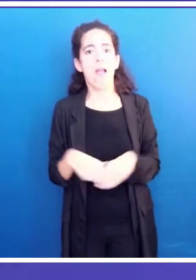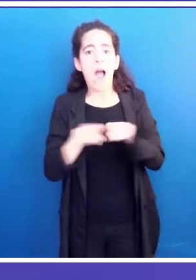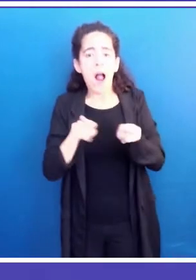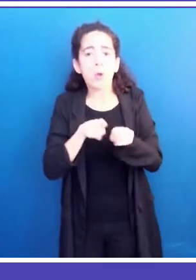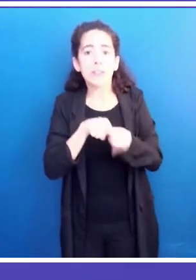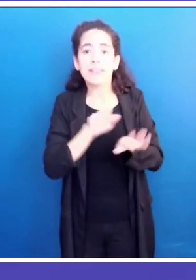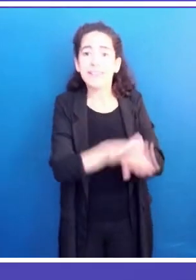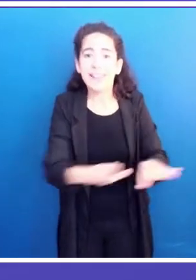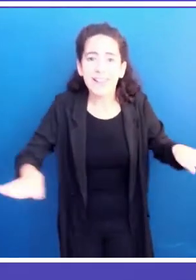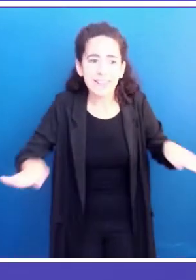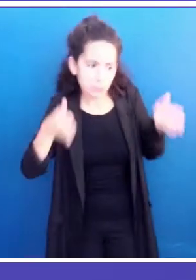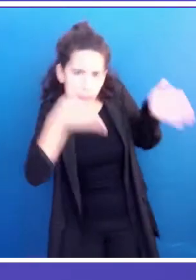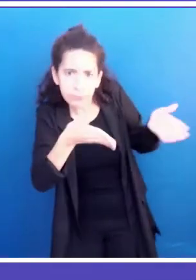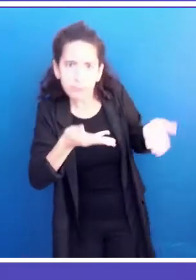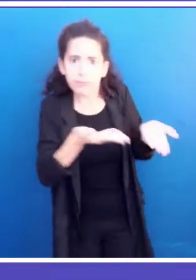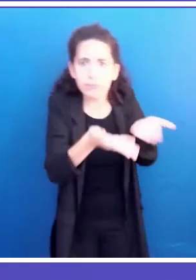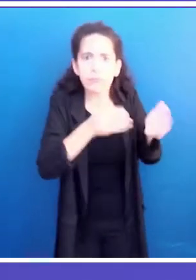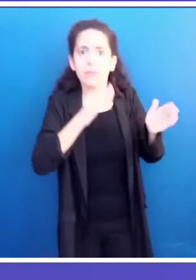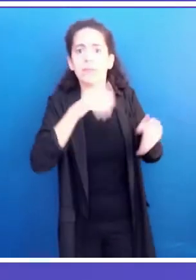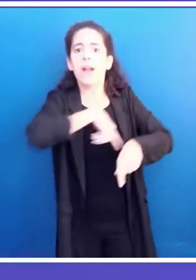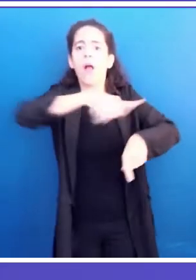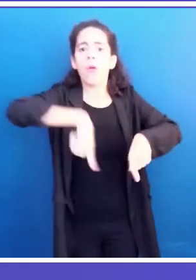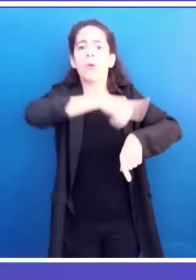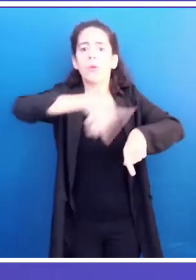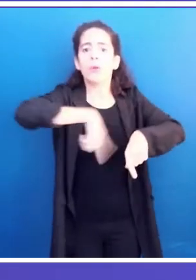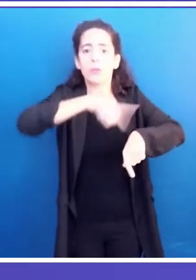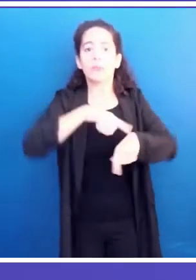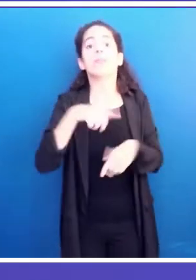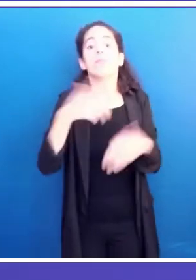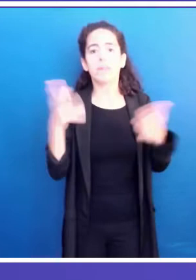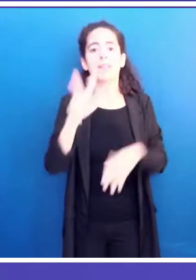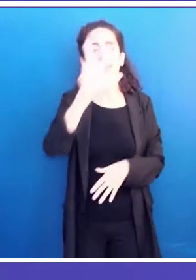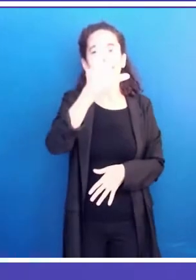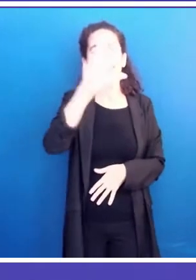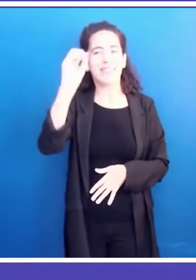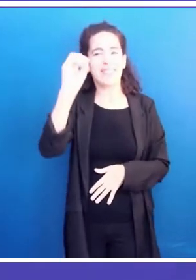تفاقم ذلك، فإن المرأة تمضي ساعات أطول في رعاية